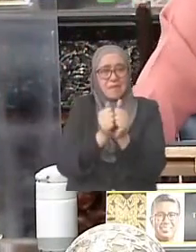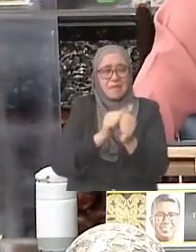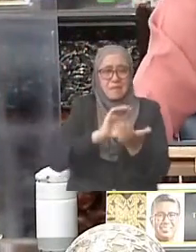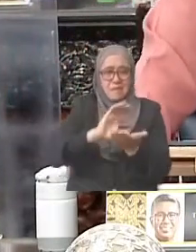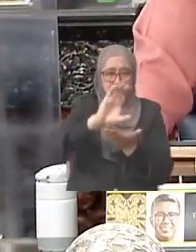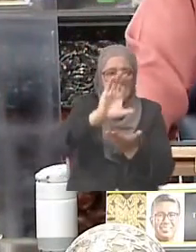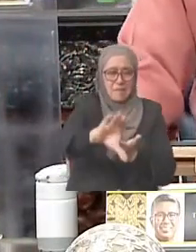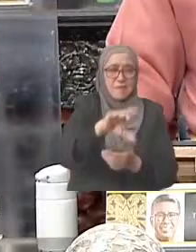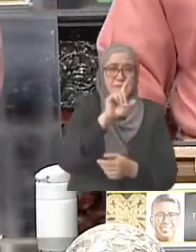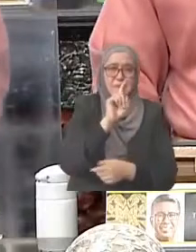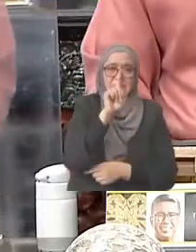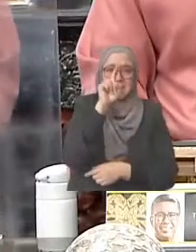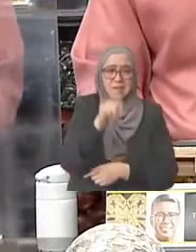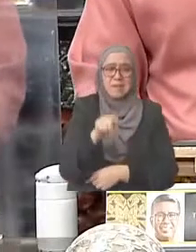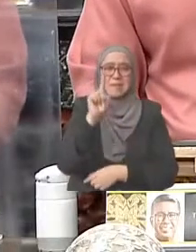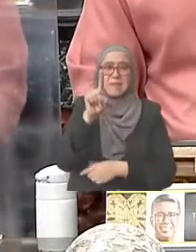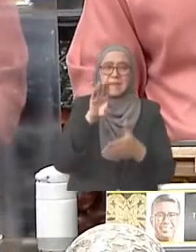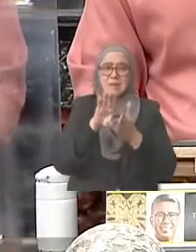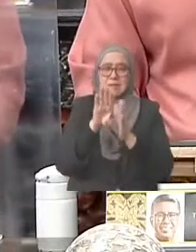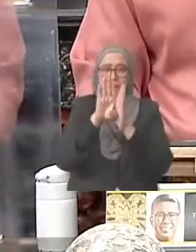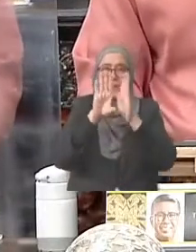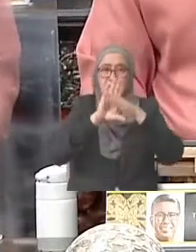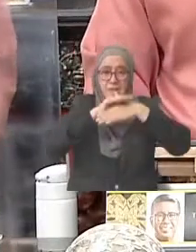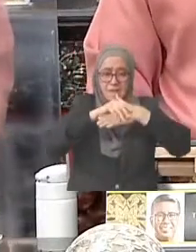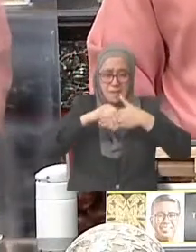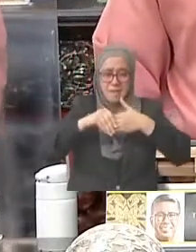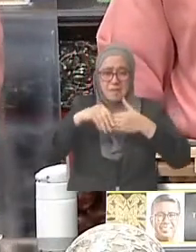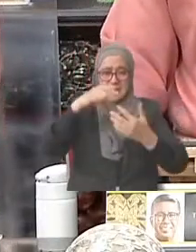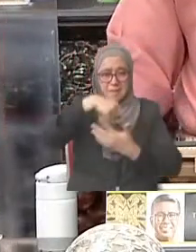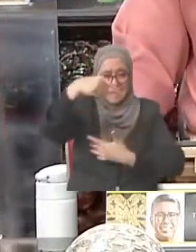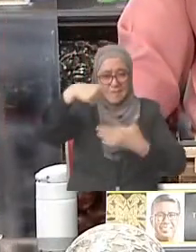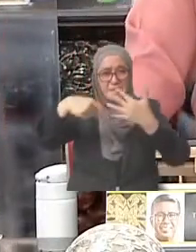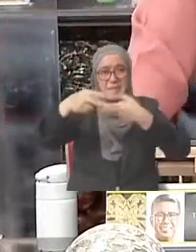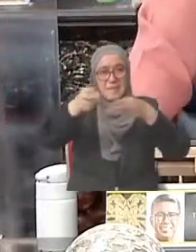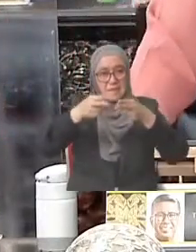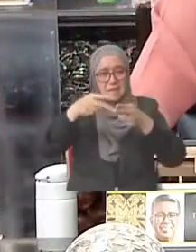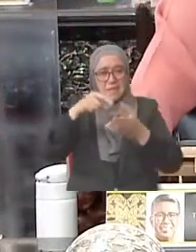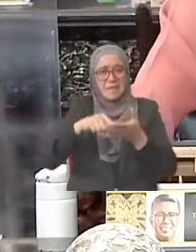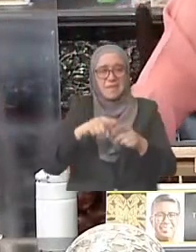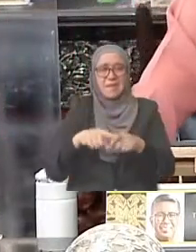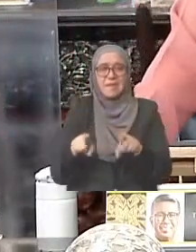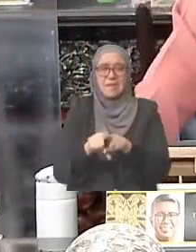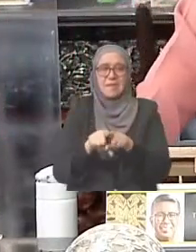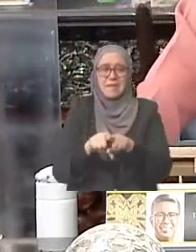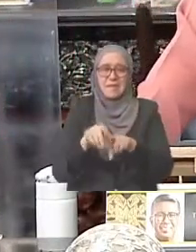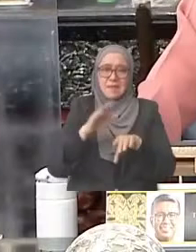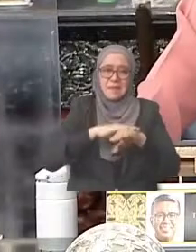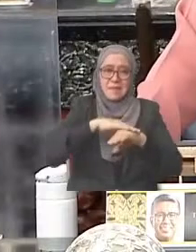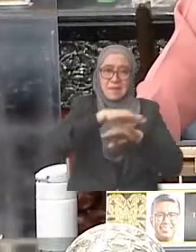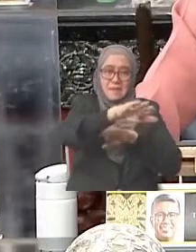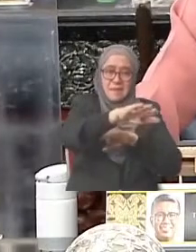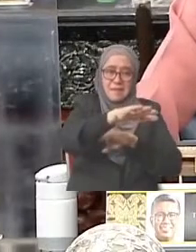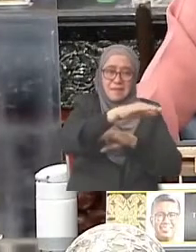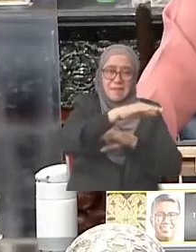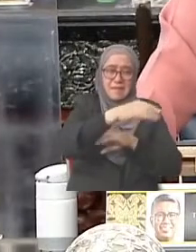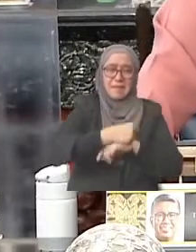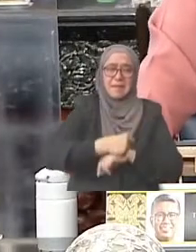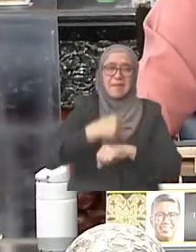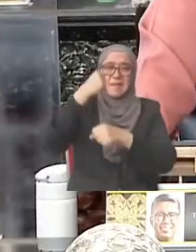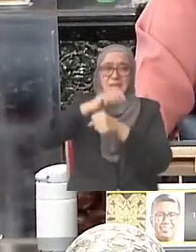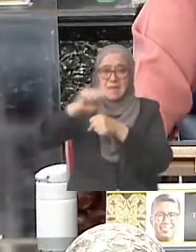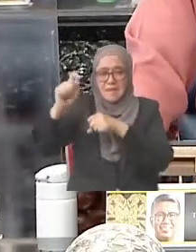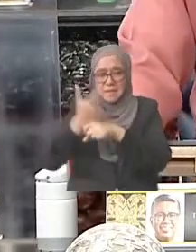perubahan satu biliar minggir antara inisiatif di akan dilaksanakan termasuklah program please anterin yaitu latihan dengan